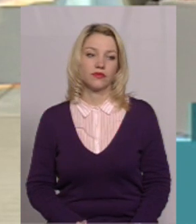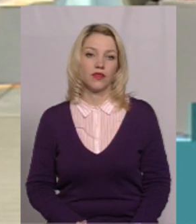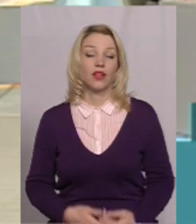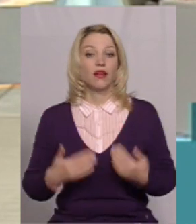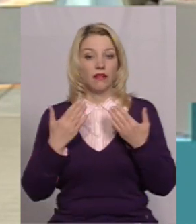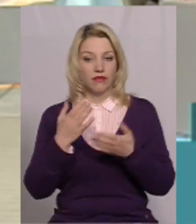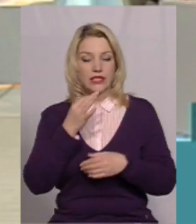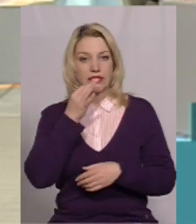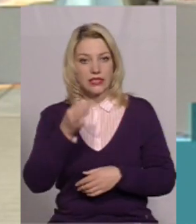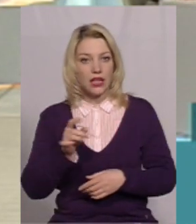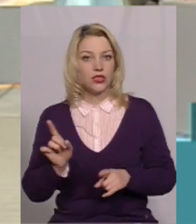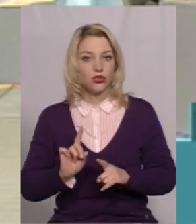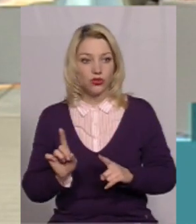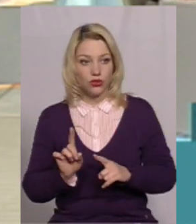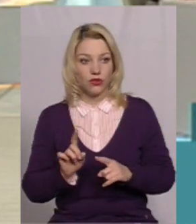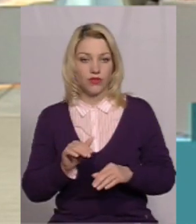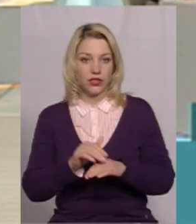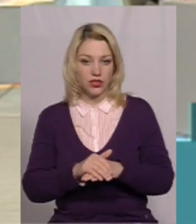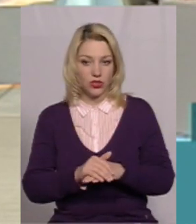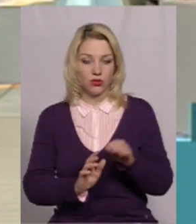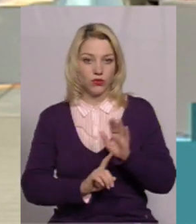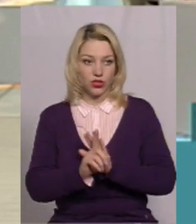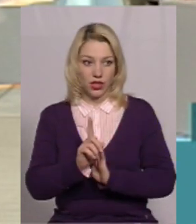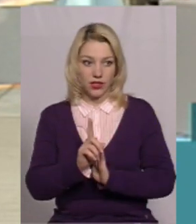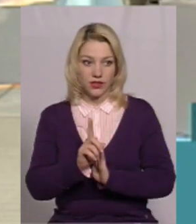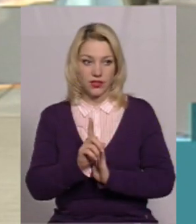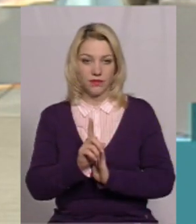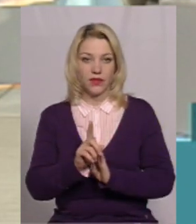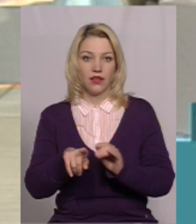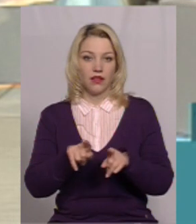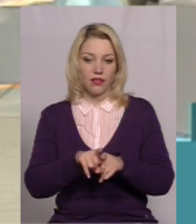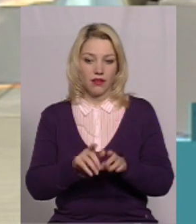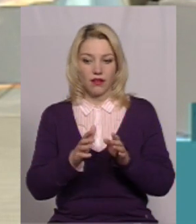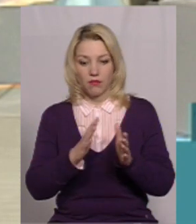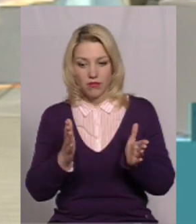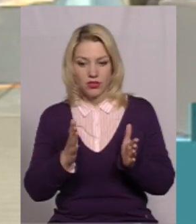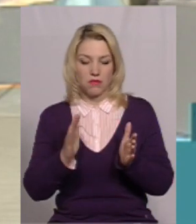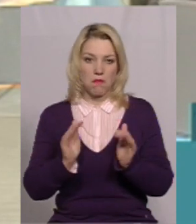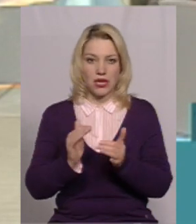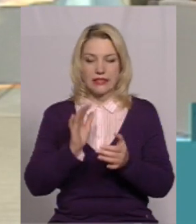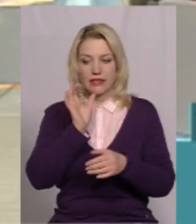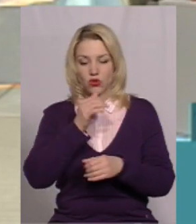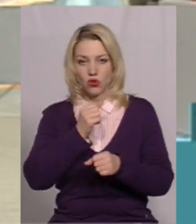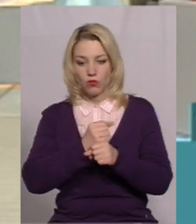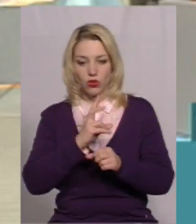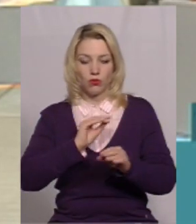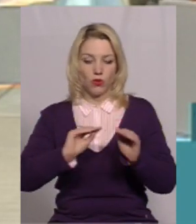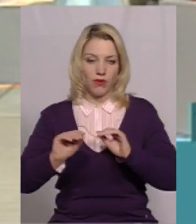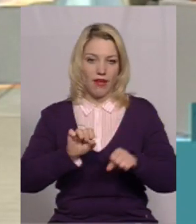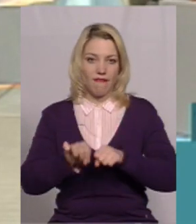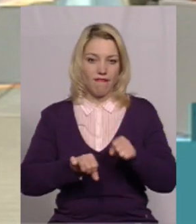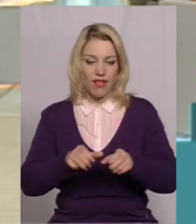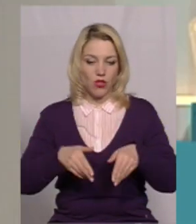Ви сказали, що фактично почалася така вже більш-менш серйозна робота по влаштуванню